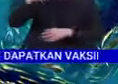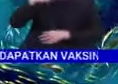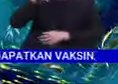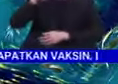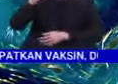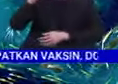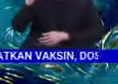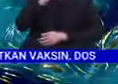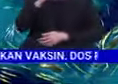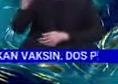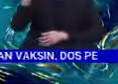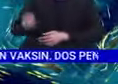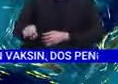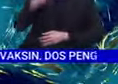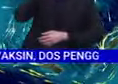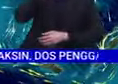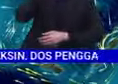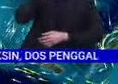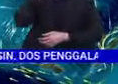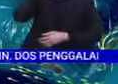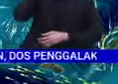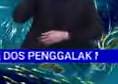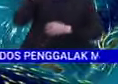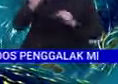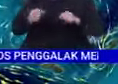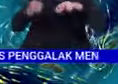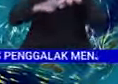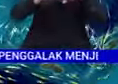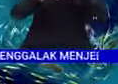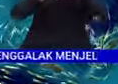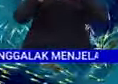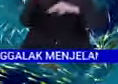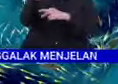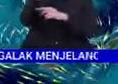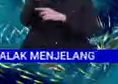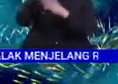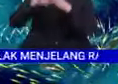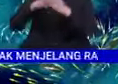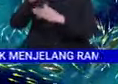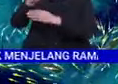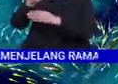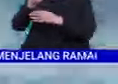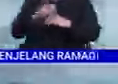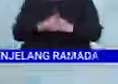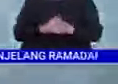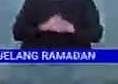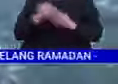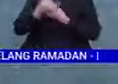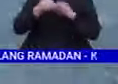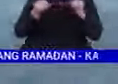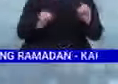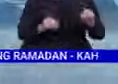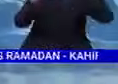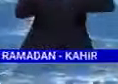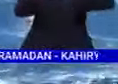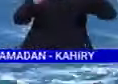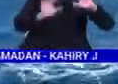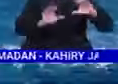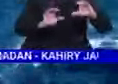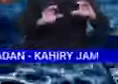dan juga start maka Utara ini dijangka boleh meningkat menjelang 19 Mas nanti oleh itu jabatan meteorologi